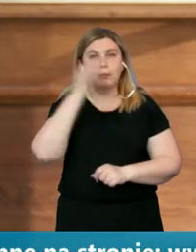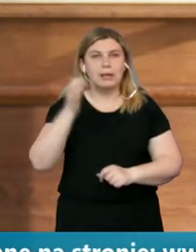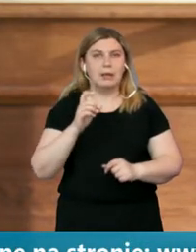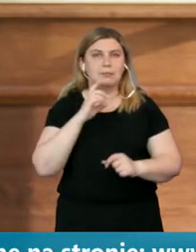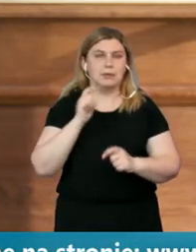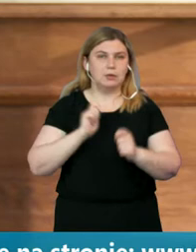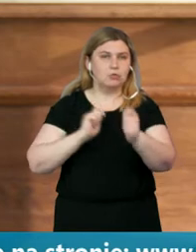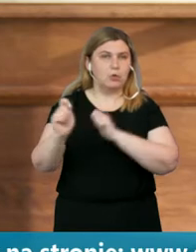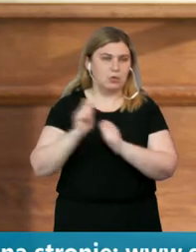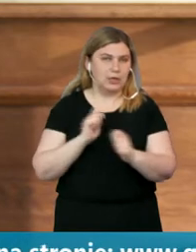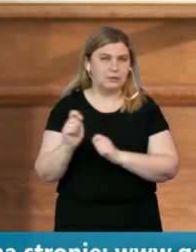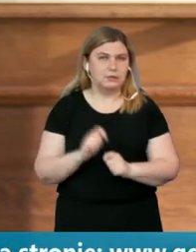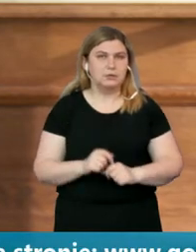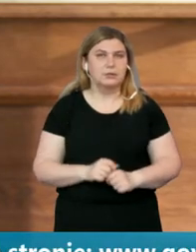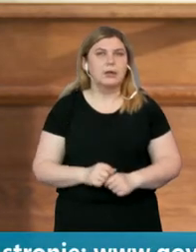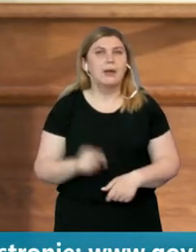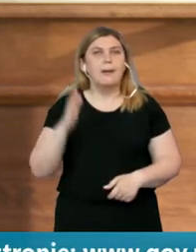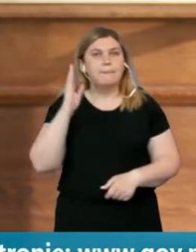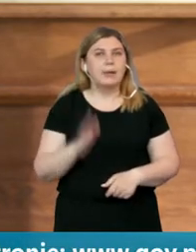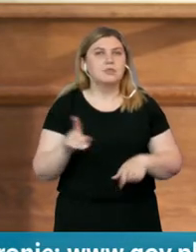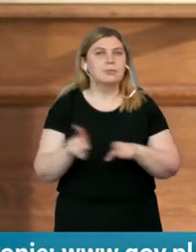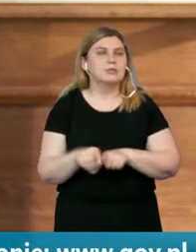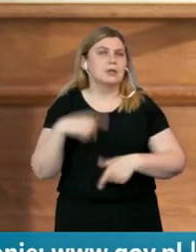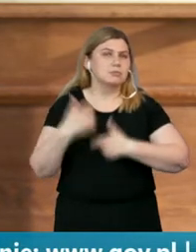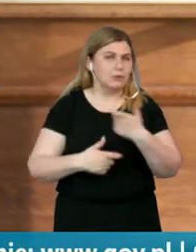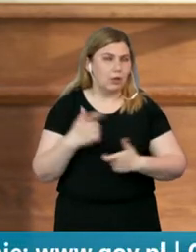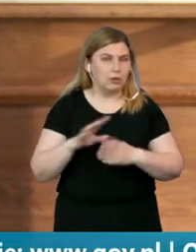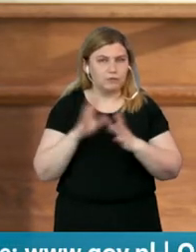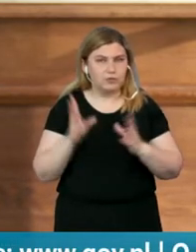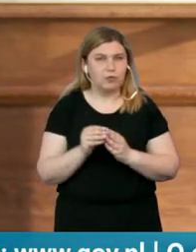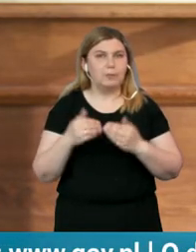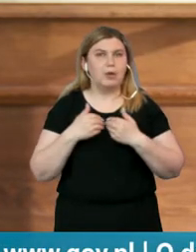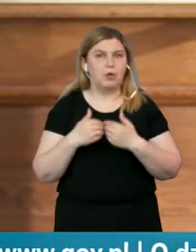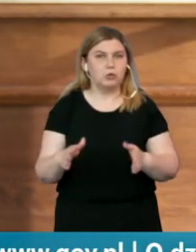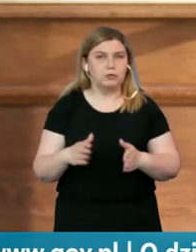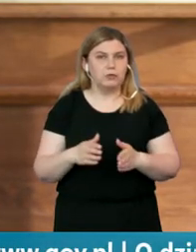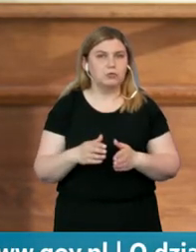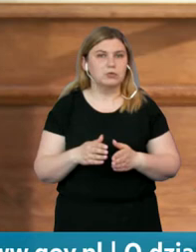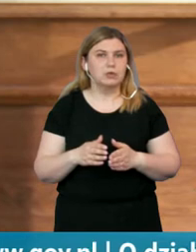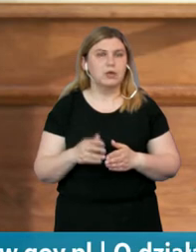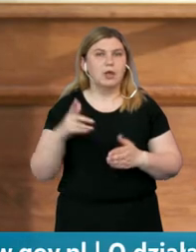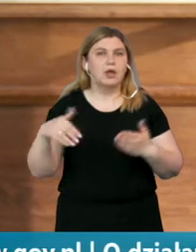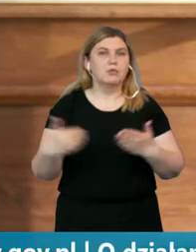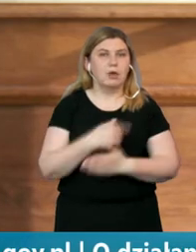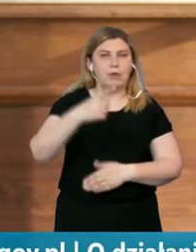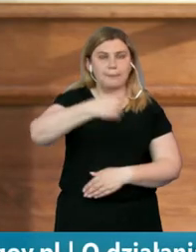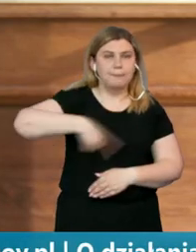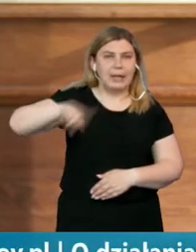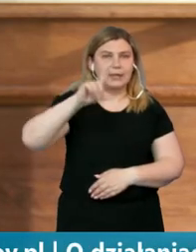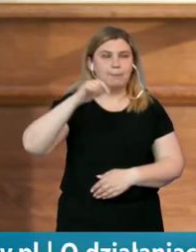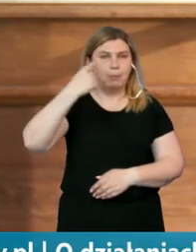strony i będziemy też robili wszystko, żeby jak najszybciej uruchomić nową pętlę w Podjuchach,